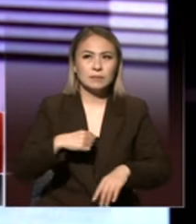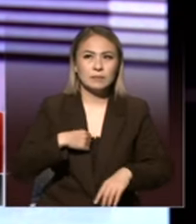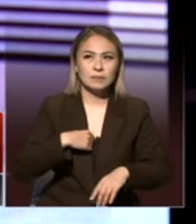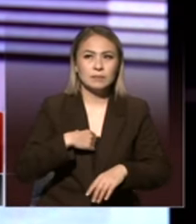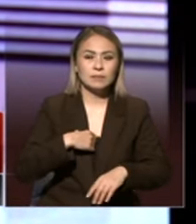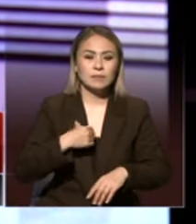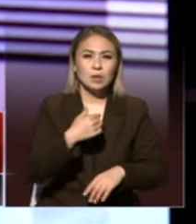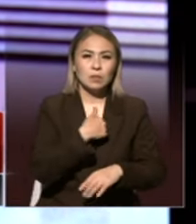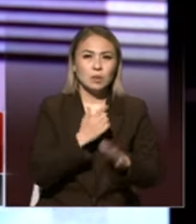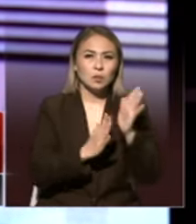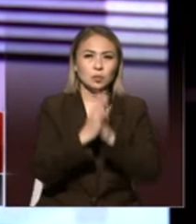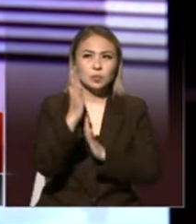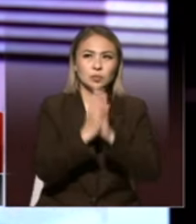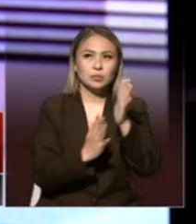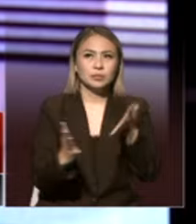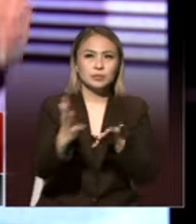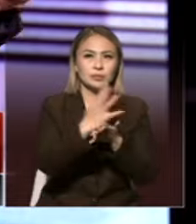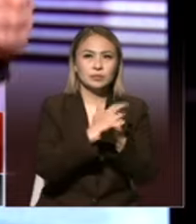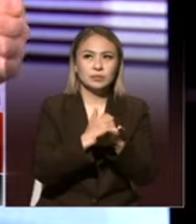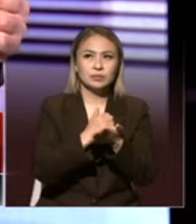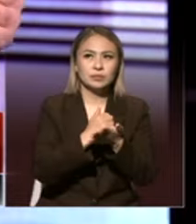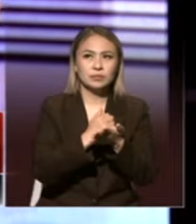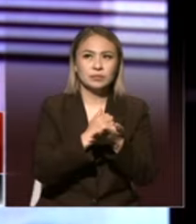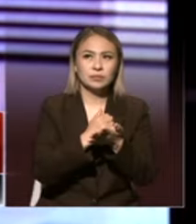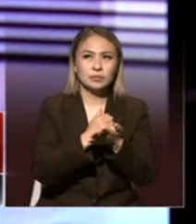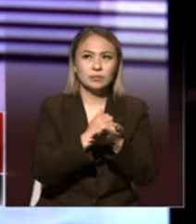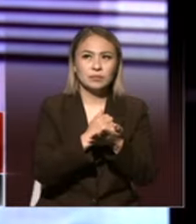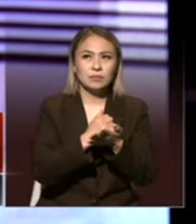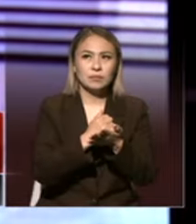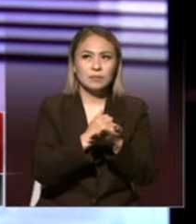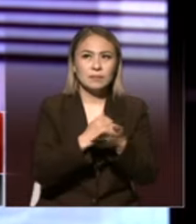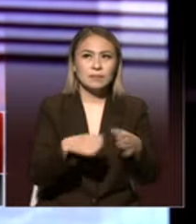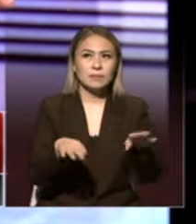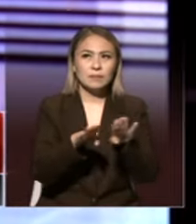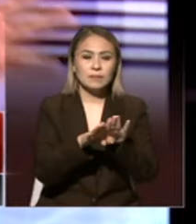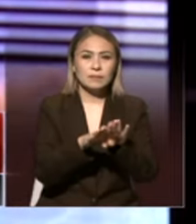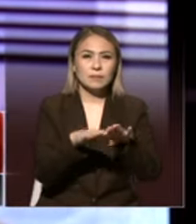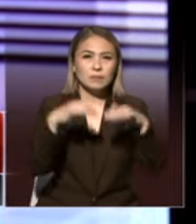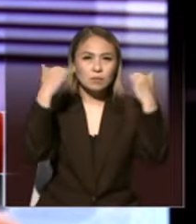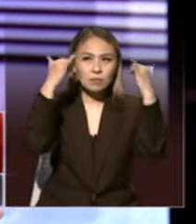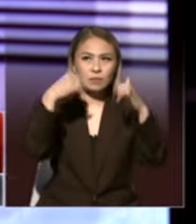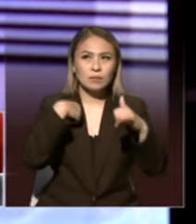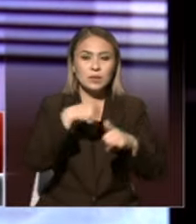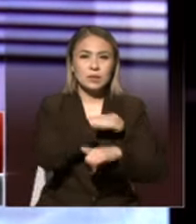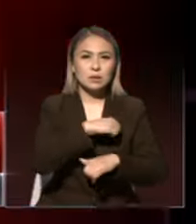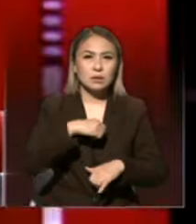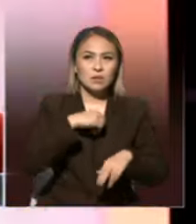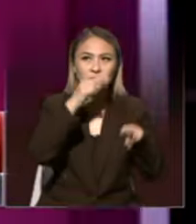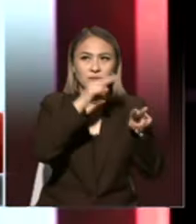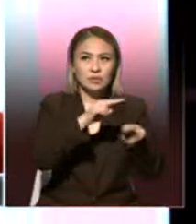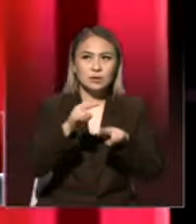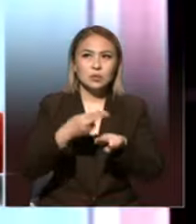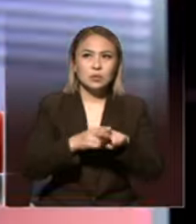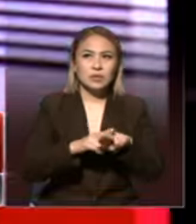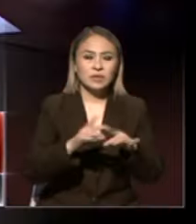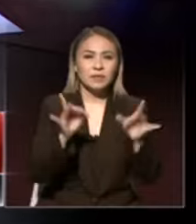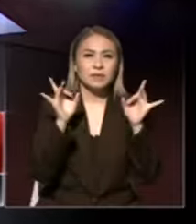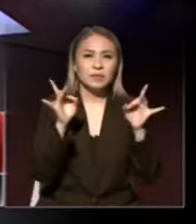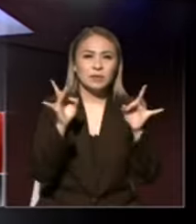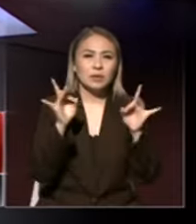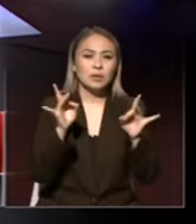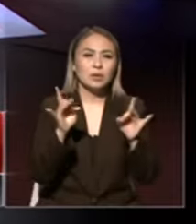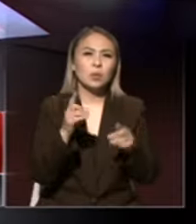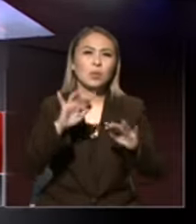шөп шабам. Мен жай гана анау кабинетте отуруп, жип менен алып жүргөн фермер эмесмин. Сыйрында баары ичинде өзүм жүрөм. Сонда вибрациядан чарчап